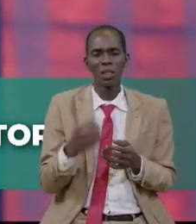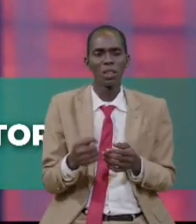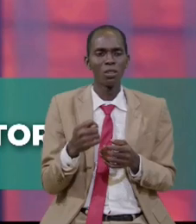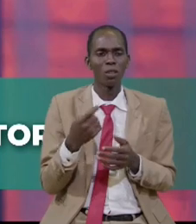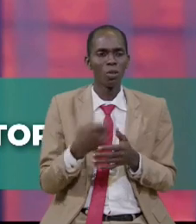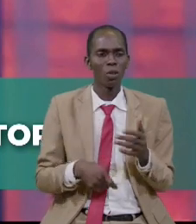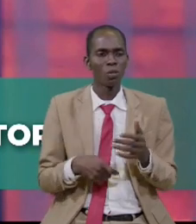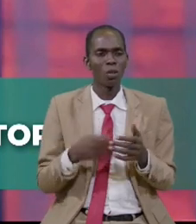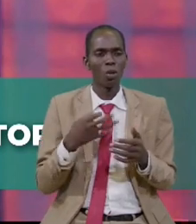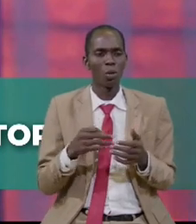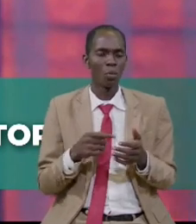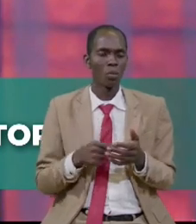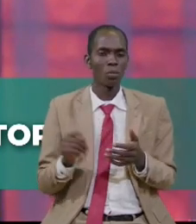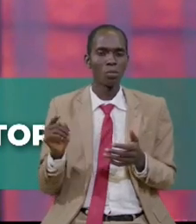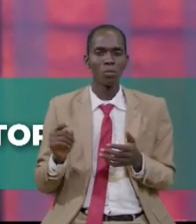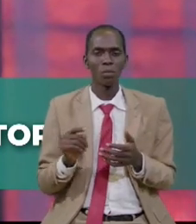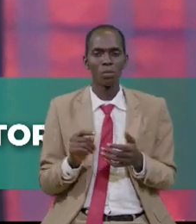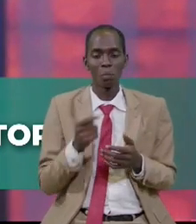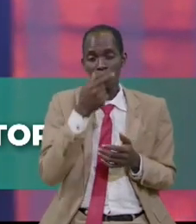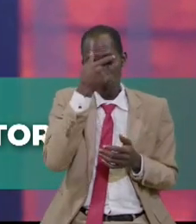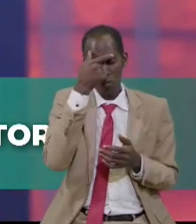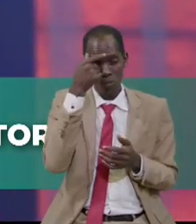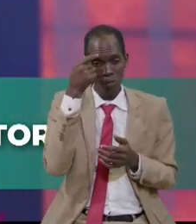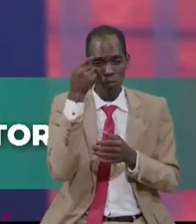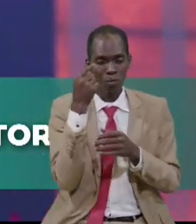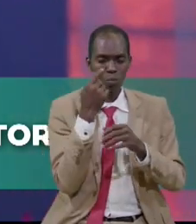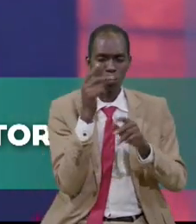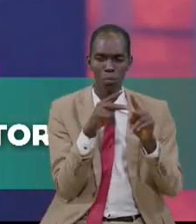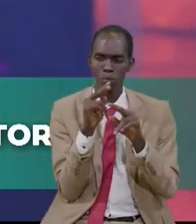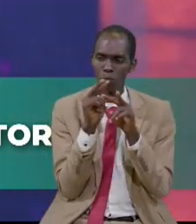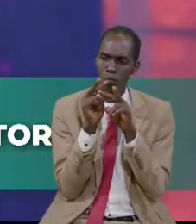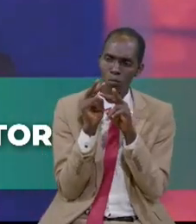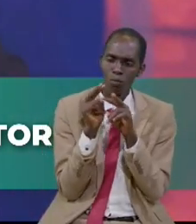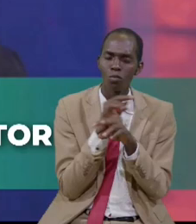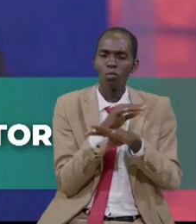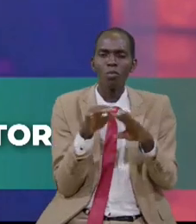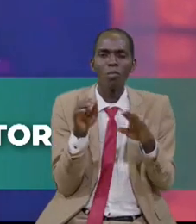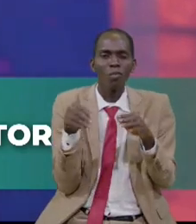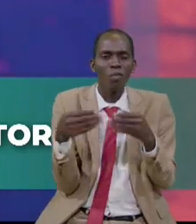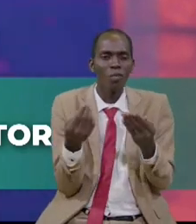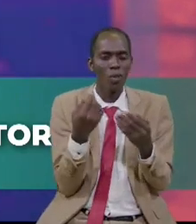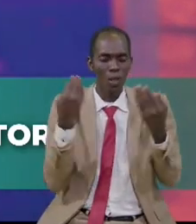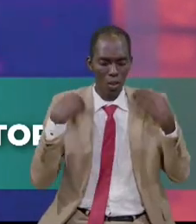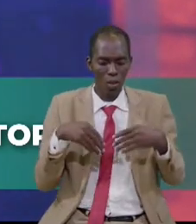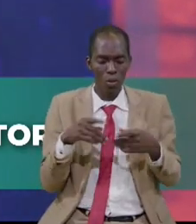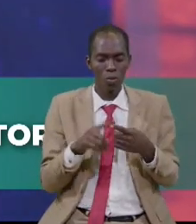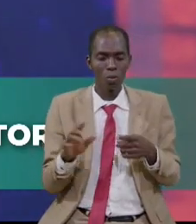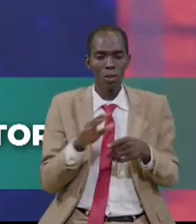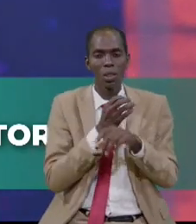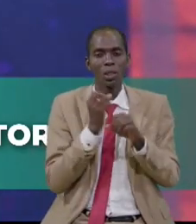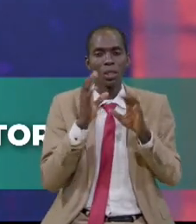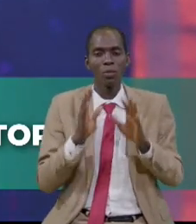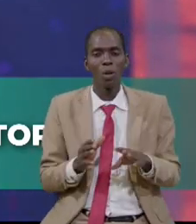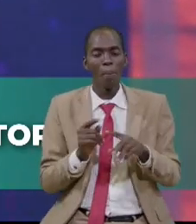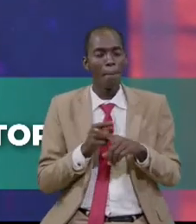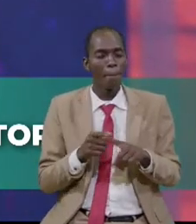dévoré. Parce qu'ils ne sont pas proches du Sauveur. Parce qu'ils ne sont pas proches de leur salut. Mais